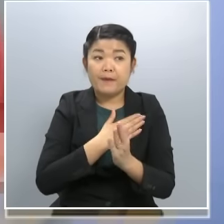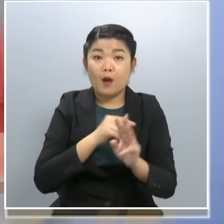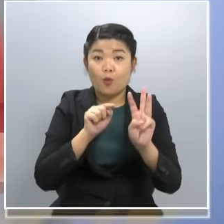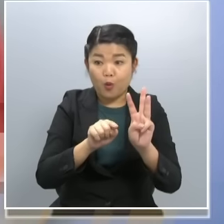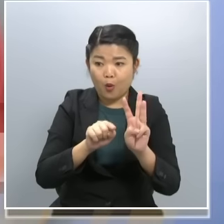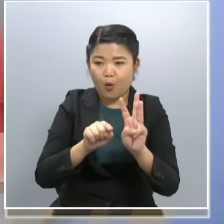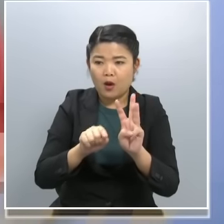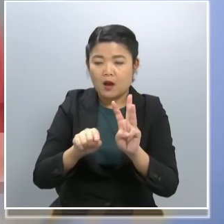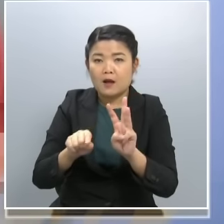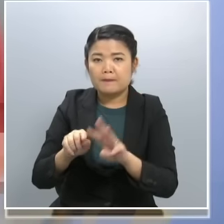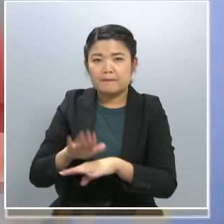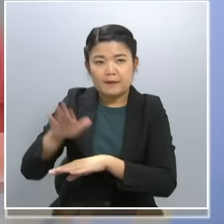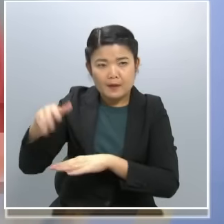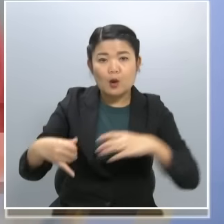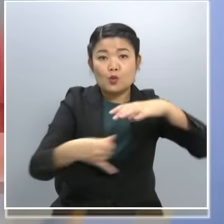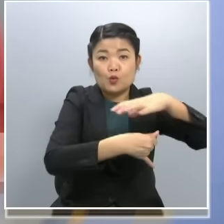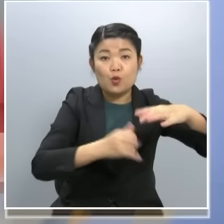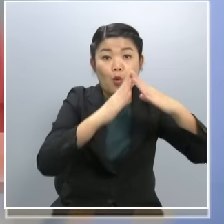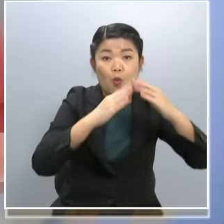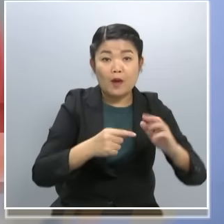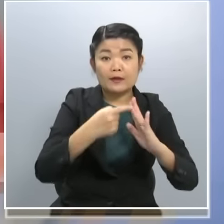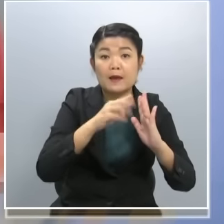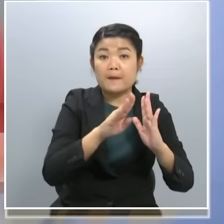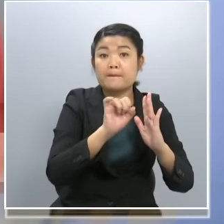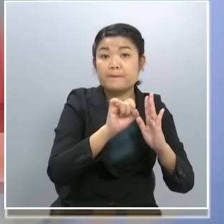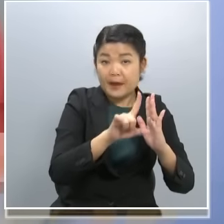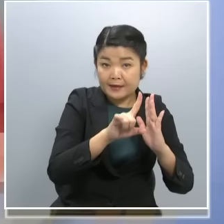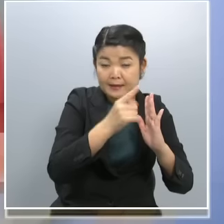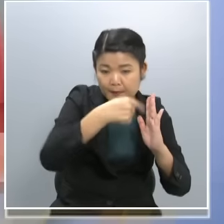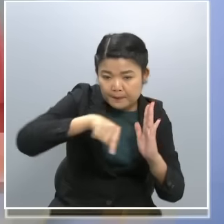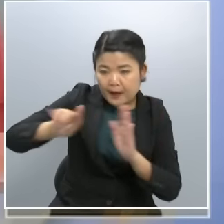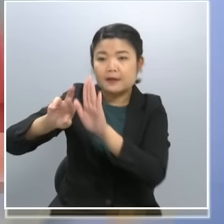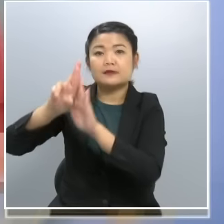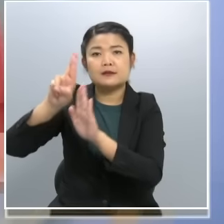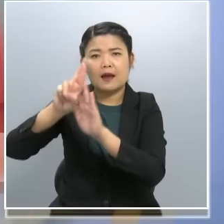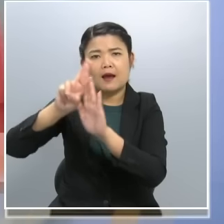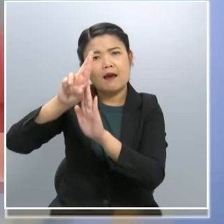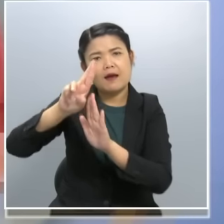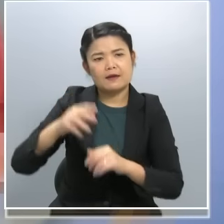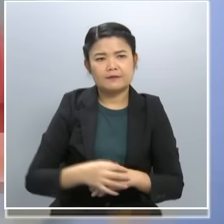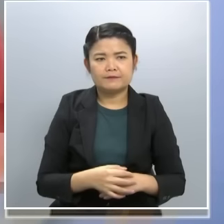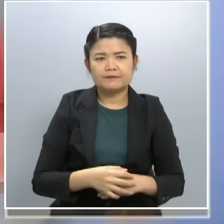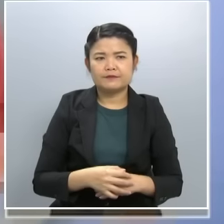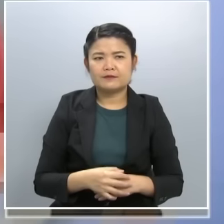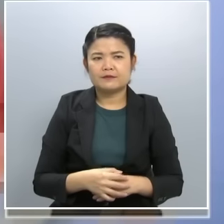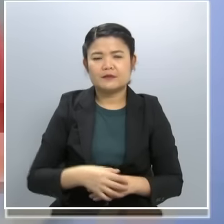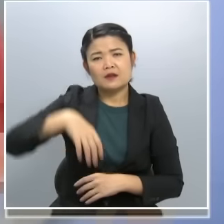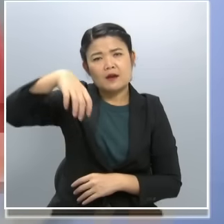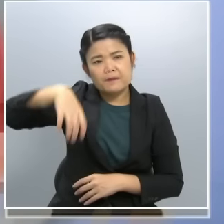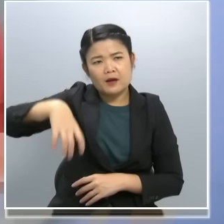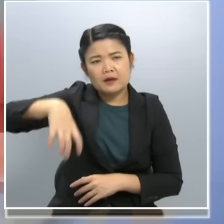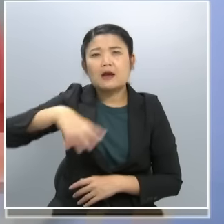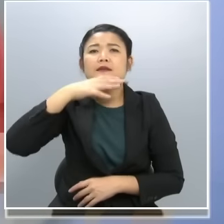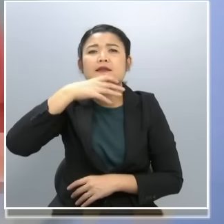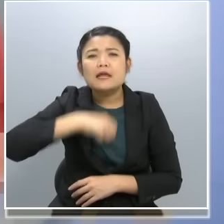เบ็นแล้วหลังจากนั้นเนี่ยก็ให้ผมเนี่ยขึ้นไปอยู่ที่เอ่อเชียงรายถ้าจำไม่ผิดตอนนั้นน่ะรู้สึกว่าจะเป็นอาศรมเก่าชื่อว่าอิสรชนหรืออะไรอย่างเงี้ย